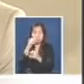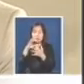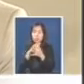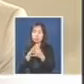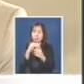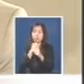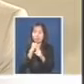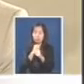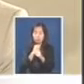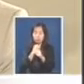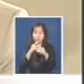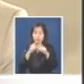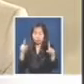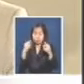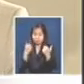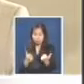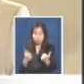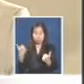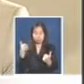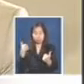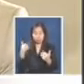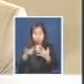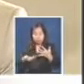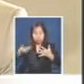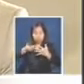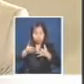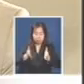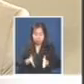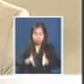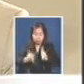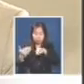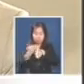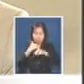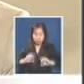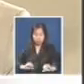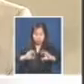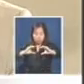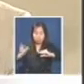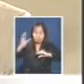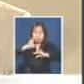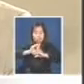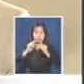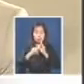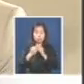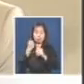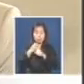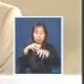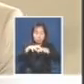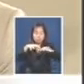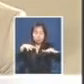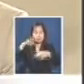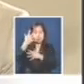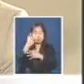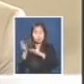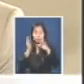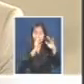กรรมได้แล้วรวมถึงการยกระดับถนนนะคะเพื่อให้เส้นทางขนส่งไม่ติดขัดแล้วก็เรื่องประกันก็เ